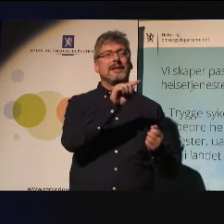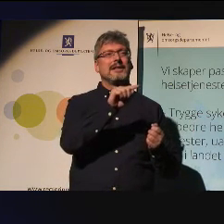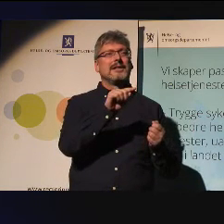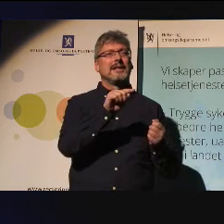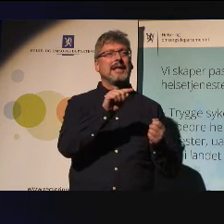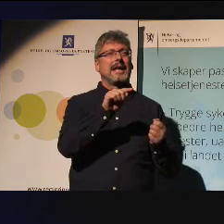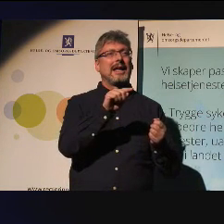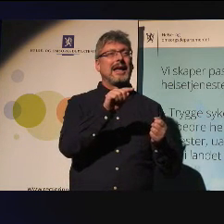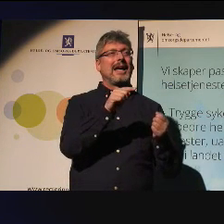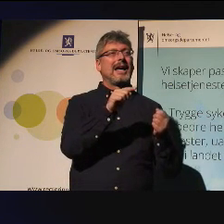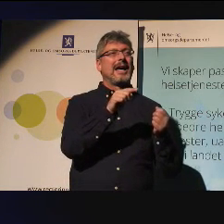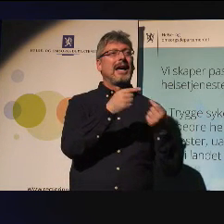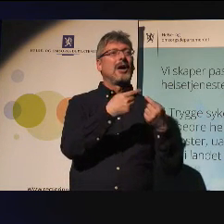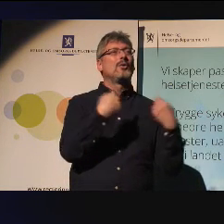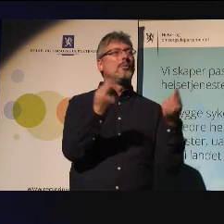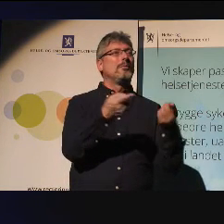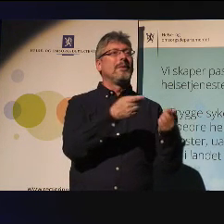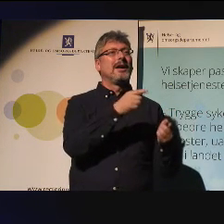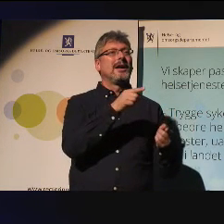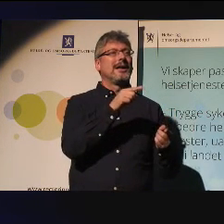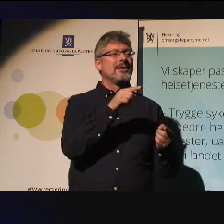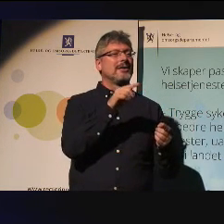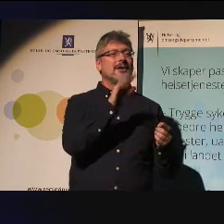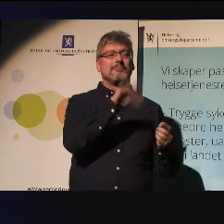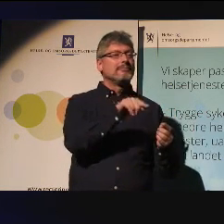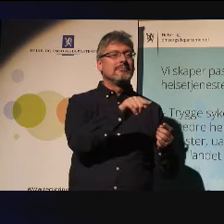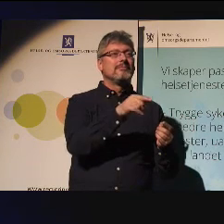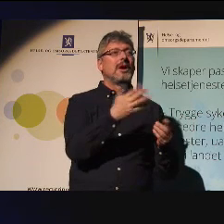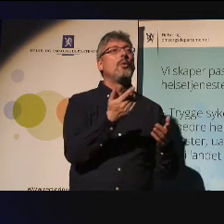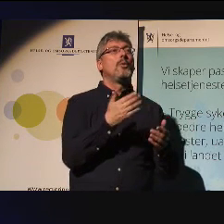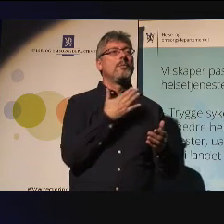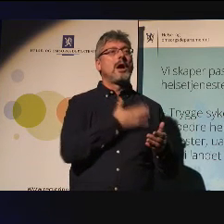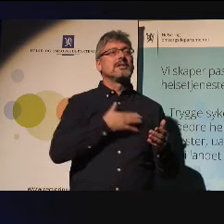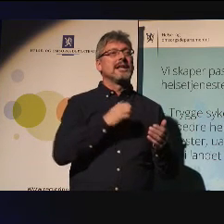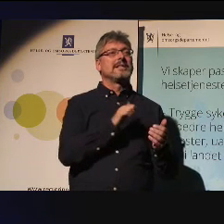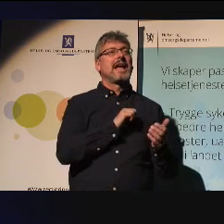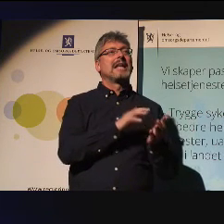hvor pasientens egne ressurser befinner seg.